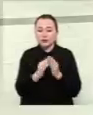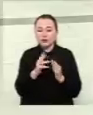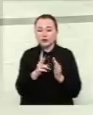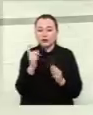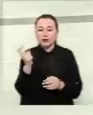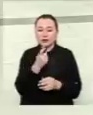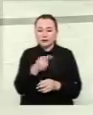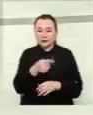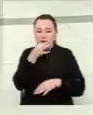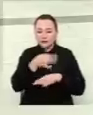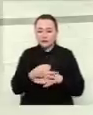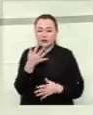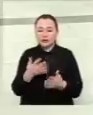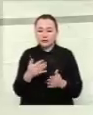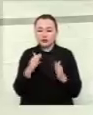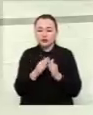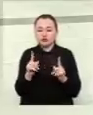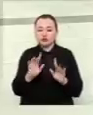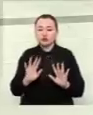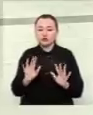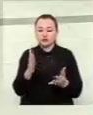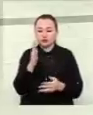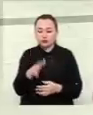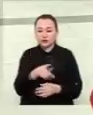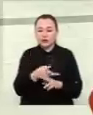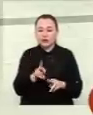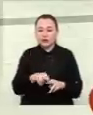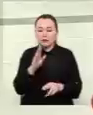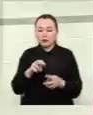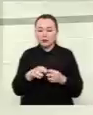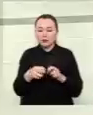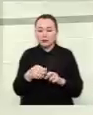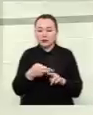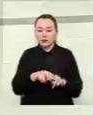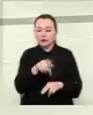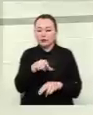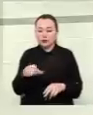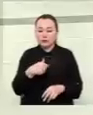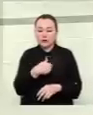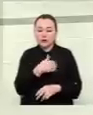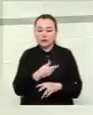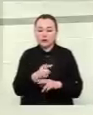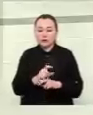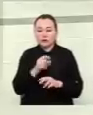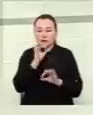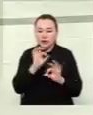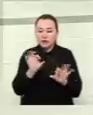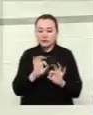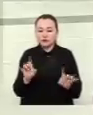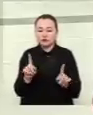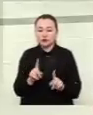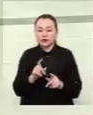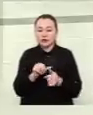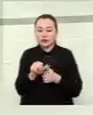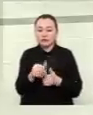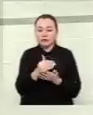И, соответственно, если с домом что-то произойдет, то есть это будет проблема этих жильцов. То есть мы хотим их в этом убедить, объяснить, что именно